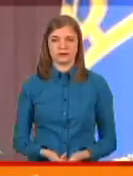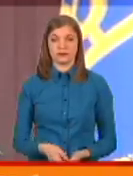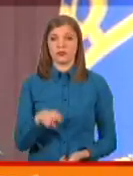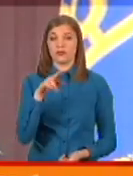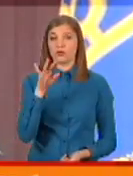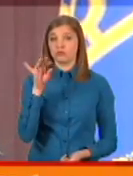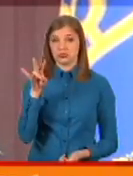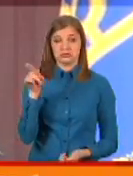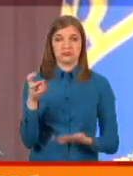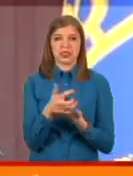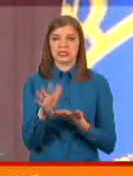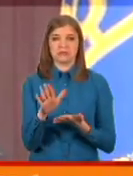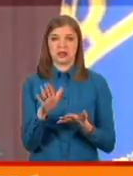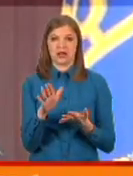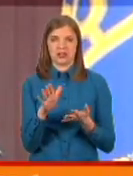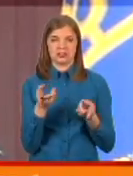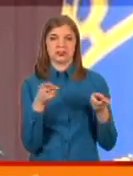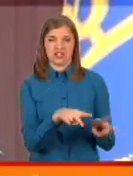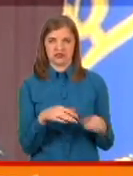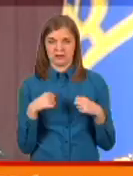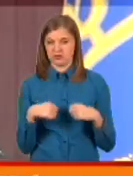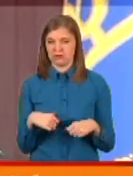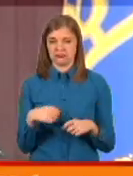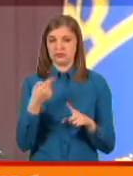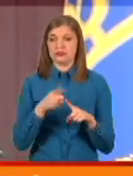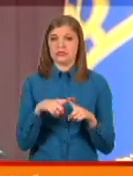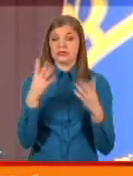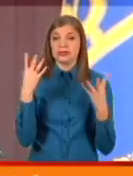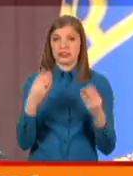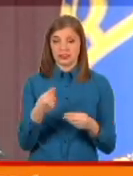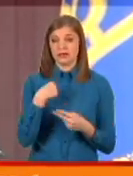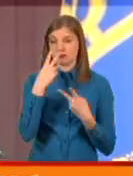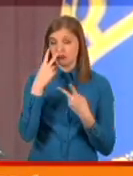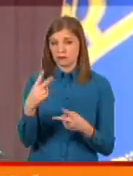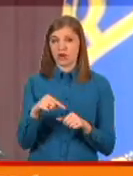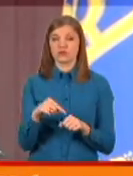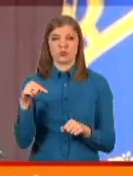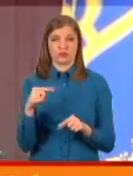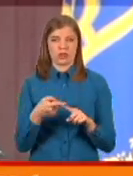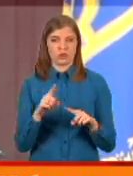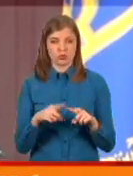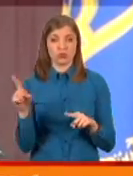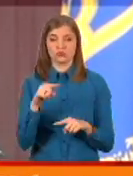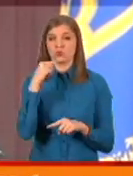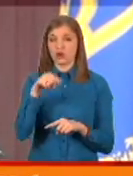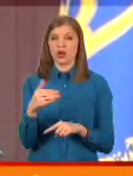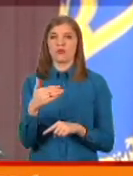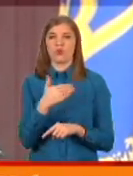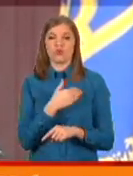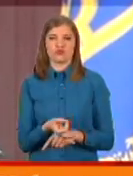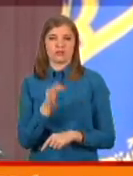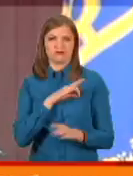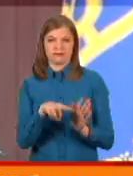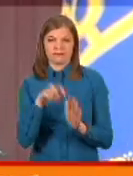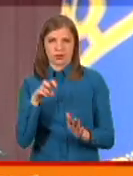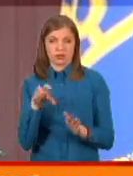Путін не збирається залишити нас в спокій. В ці дні ми бачимо ознаки того, що Кремль хоче використати